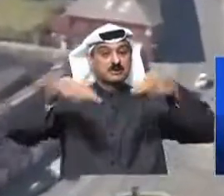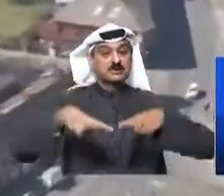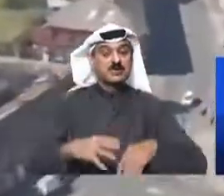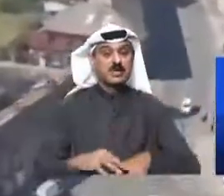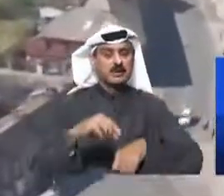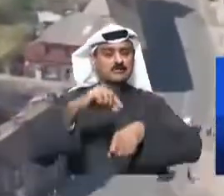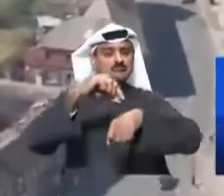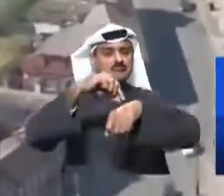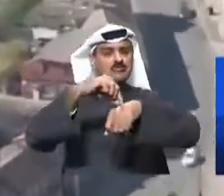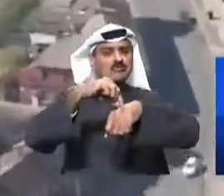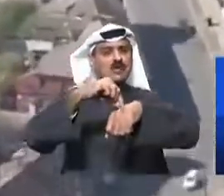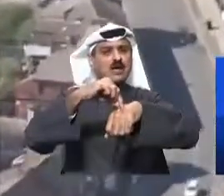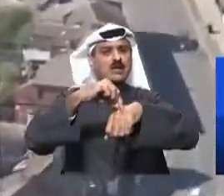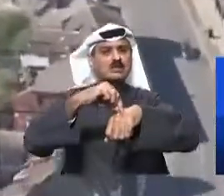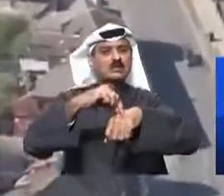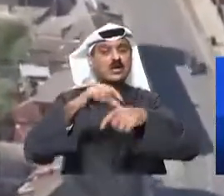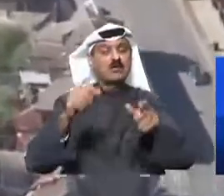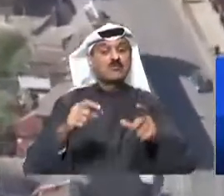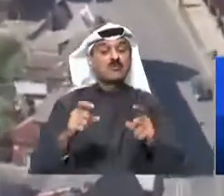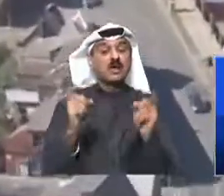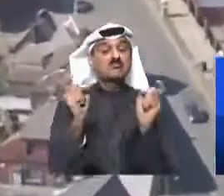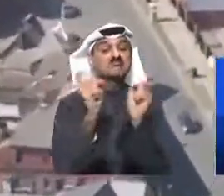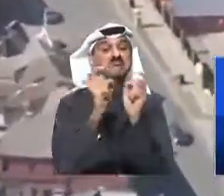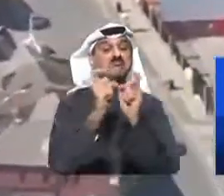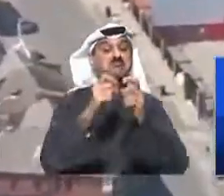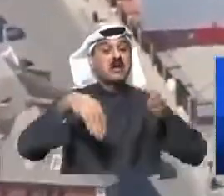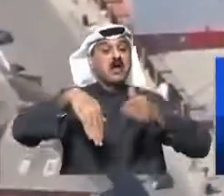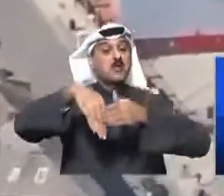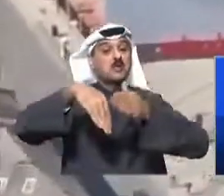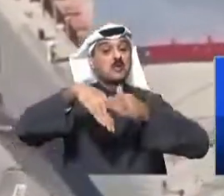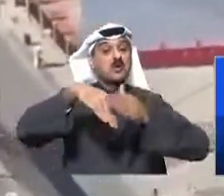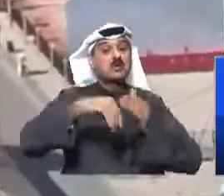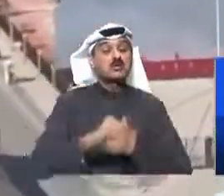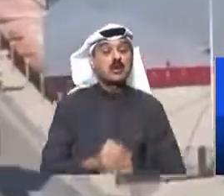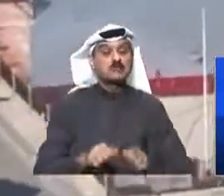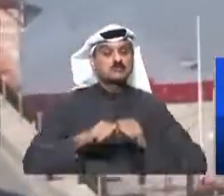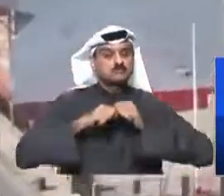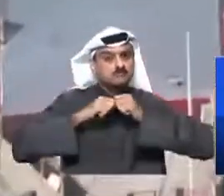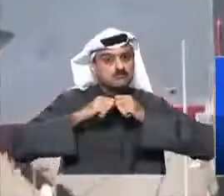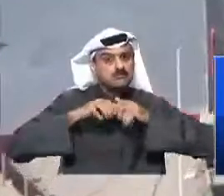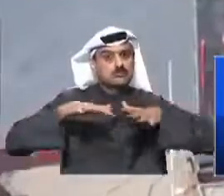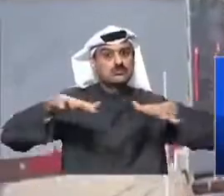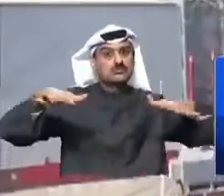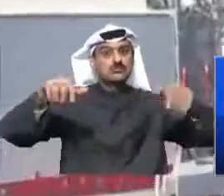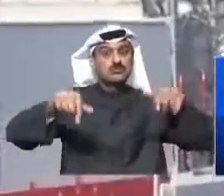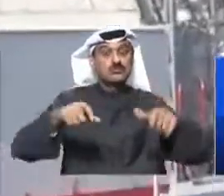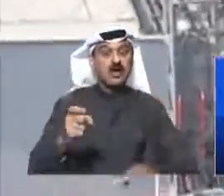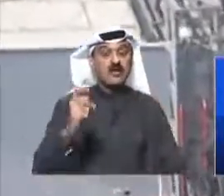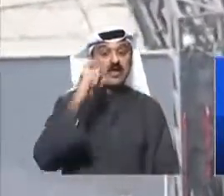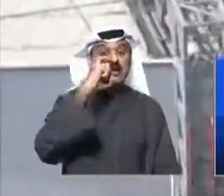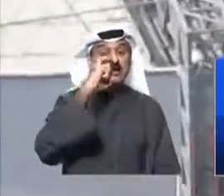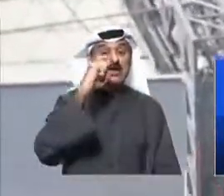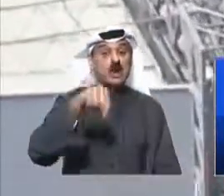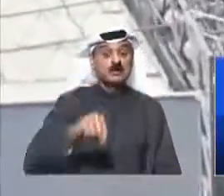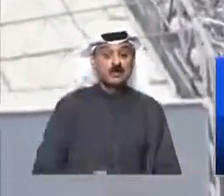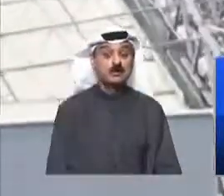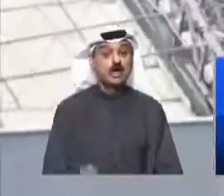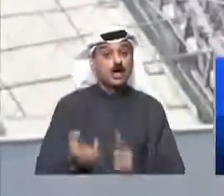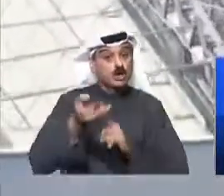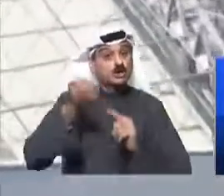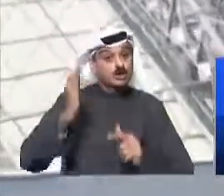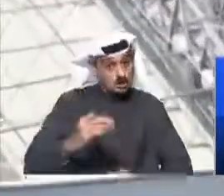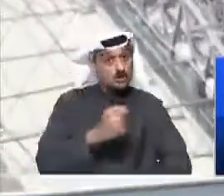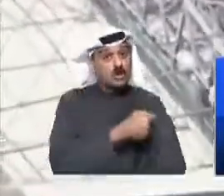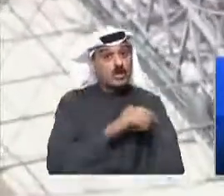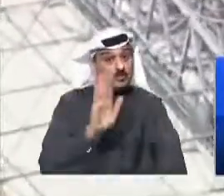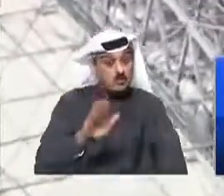في قطاع الترفيه وملاعب كرة القدم والتي شهدت تفشي الفيروس حتى داخل الأندية رغم الاشتراطات الصحية